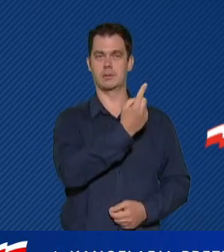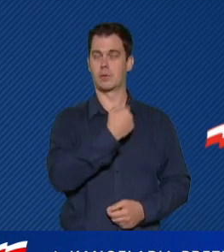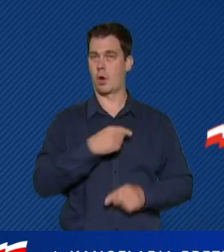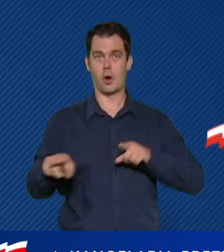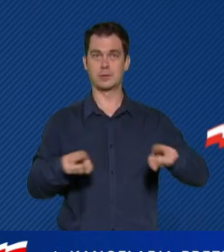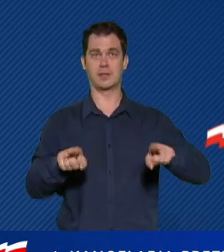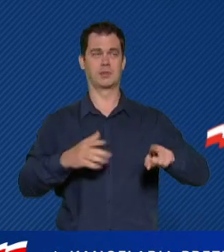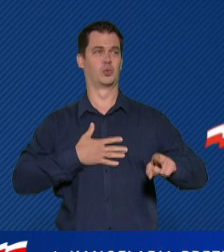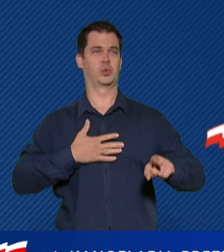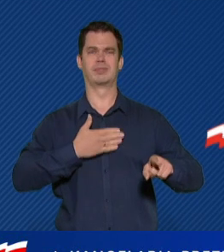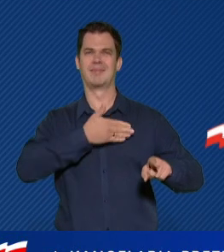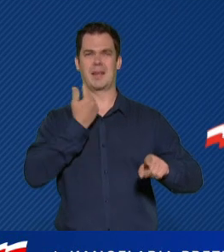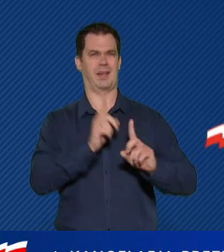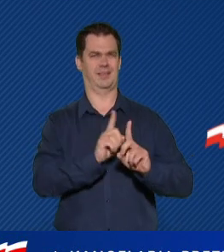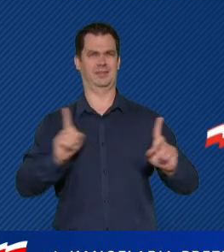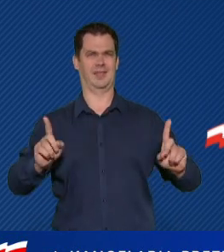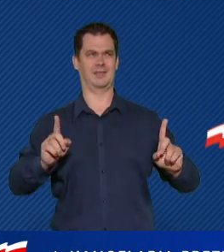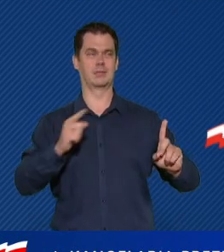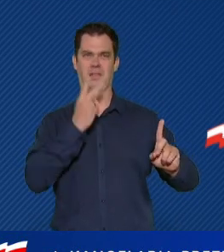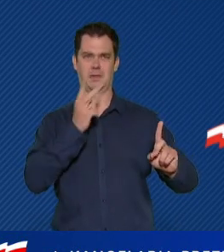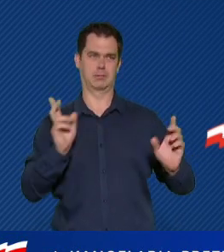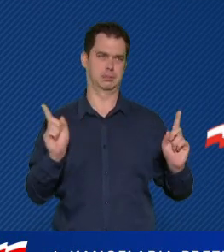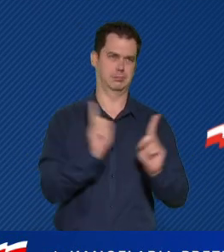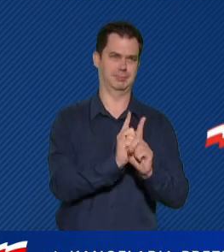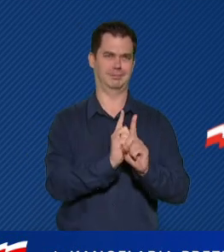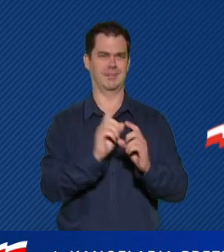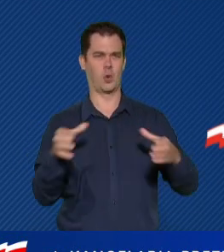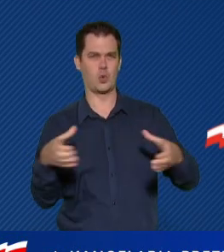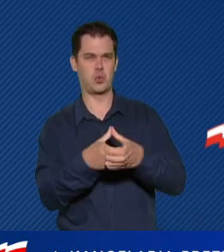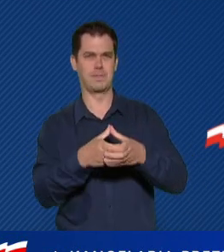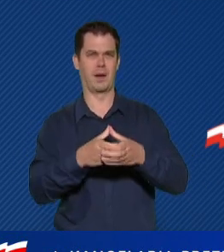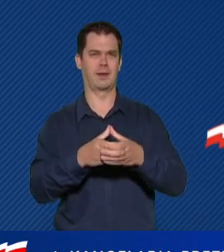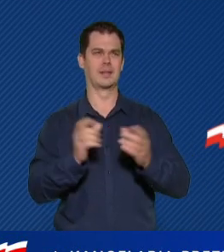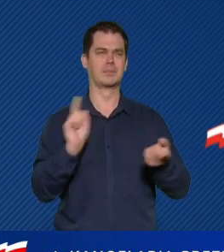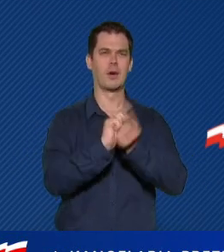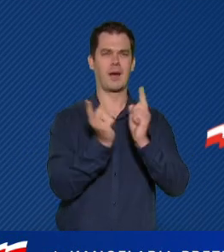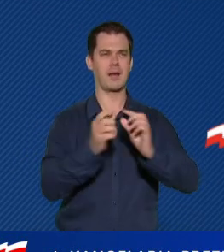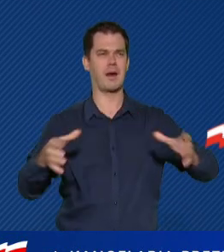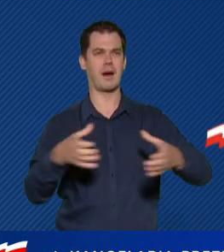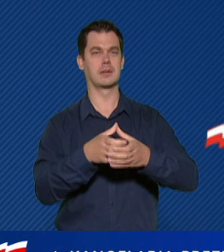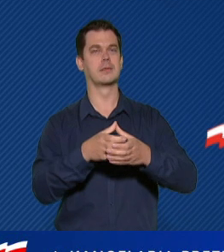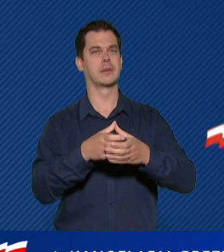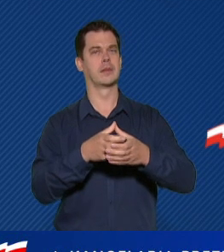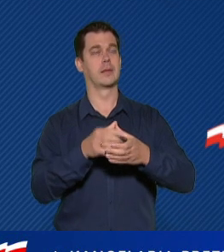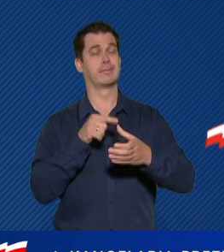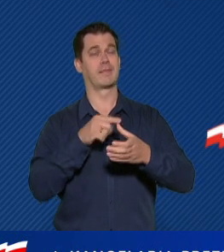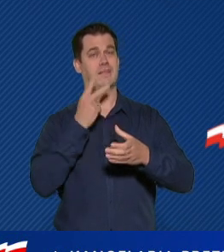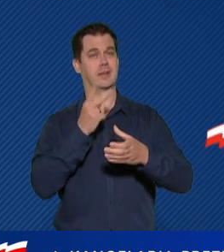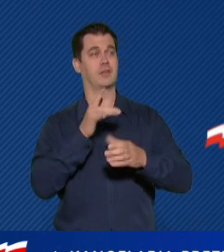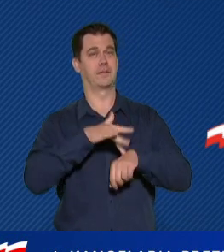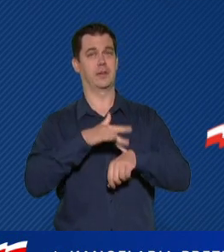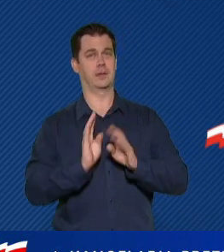się dystansować jedni od drugich i według obiektywnych danych znowu wróciliśmy